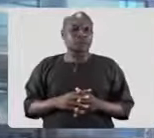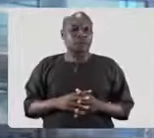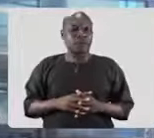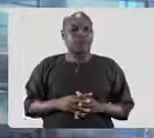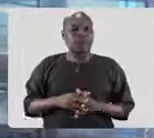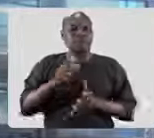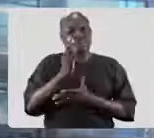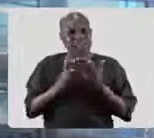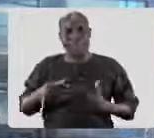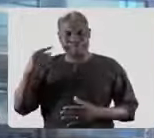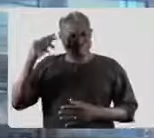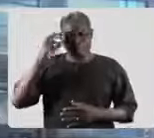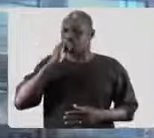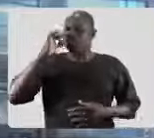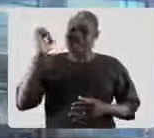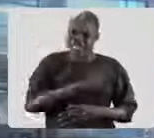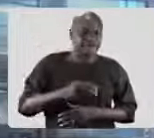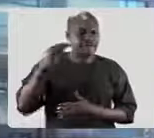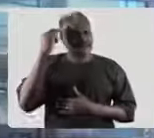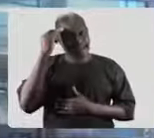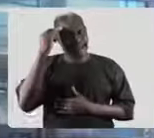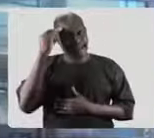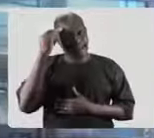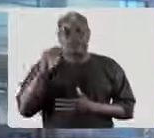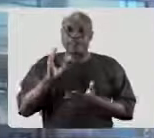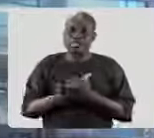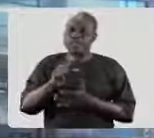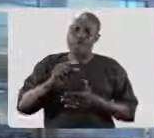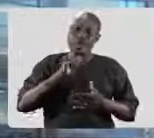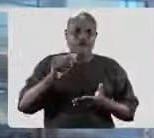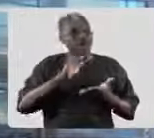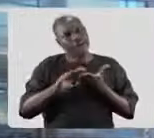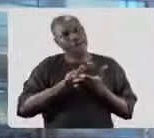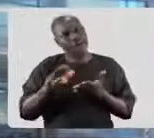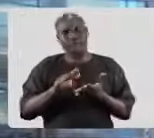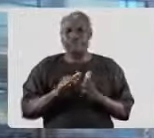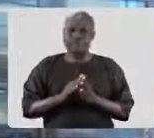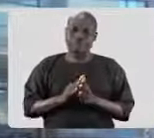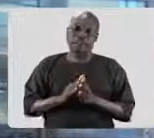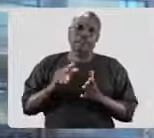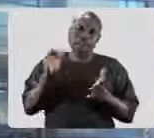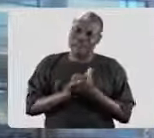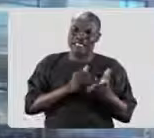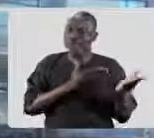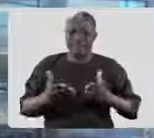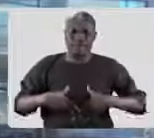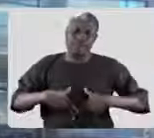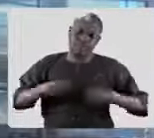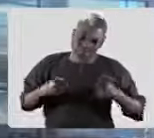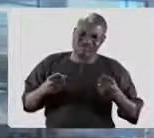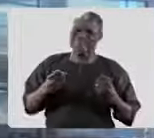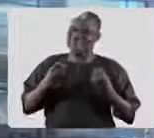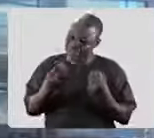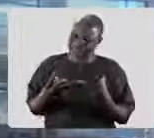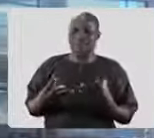enipa atri mo den ena wo nipa empeso ode bone eche a ye dia bufo den den den ena